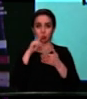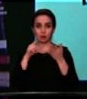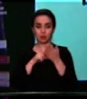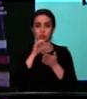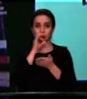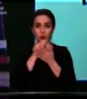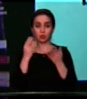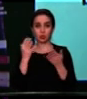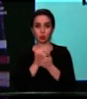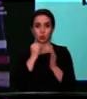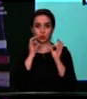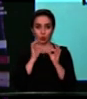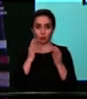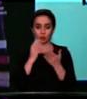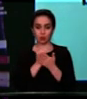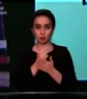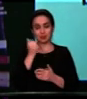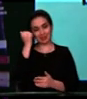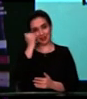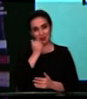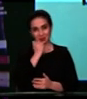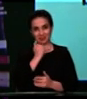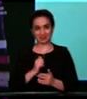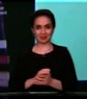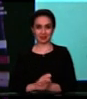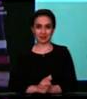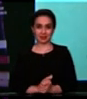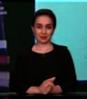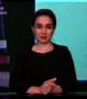savollarning javoblarini to'g'ri topdingiz. Rahmat.